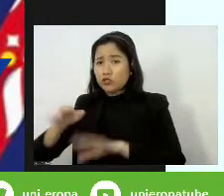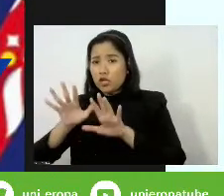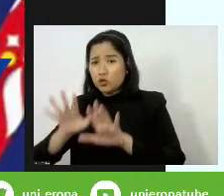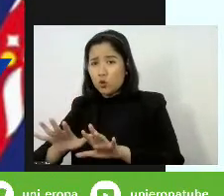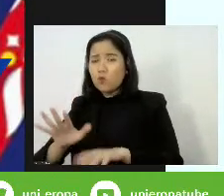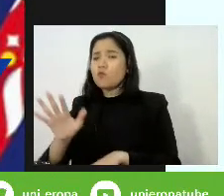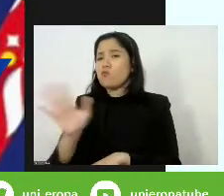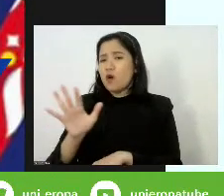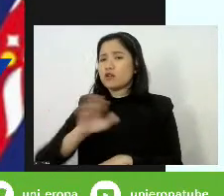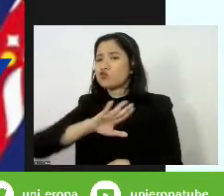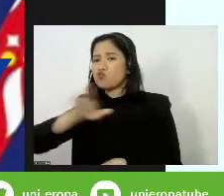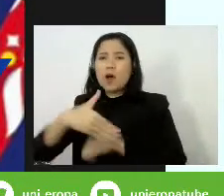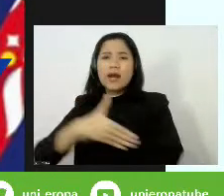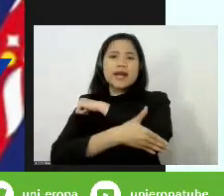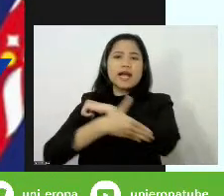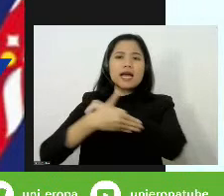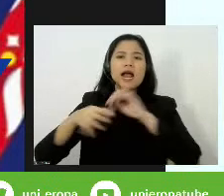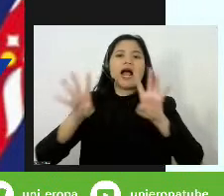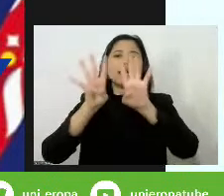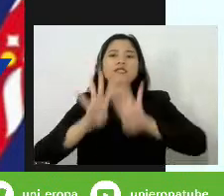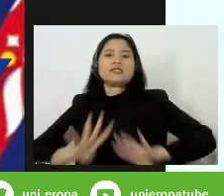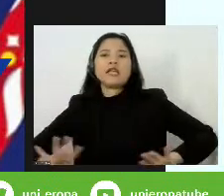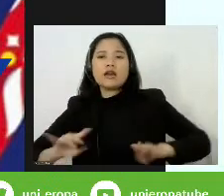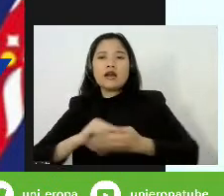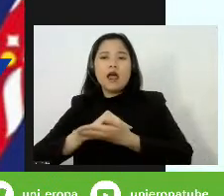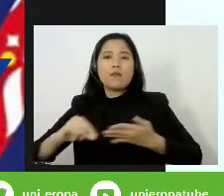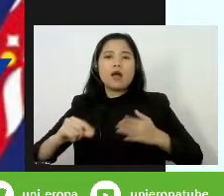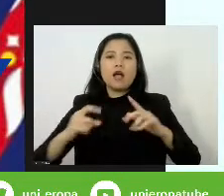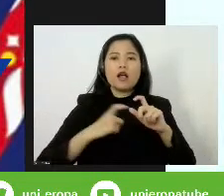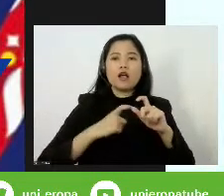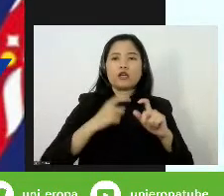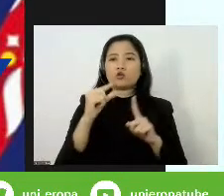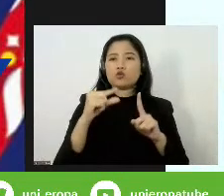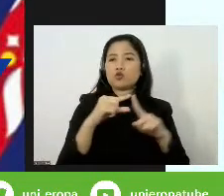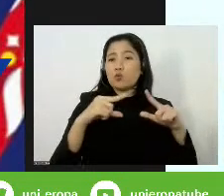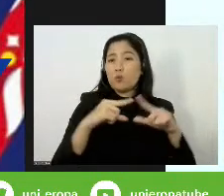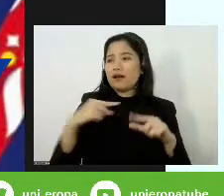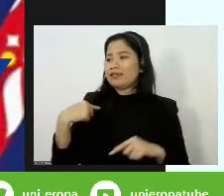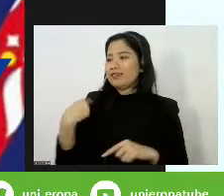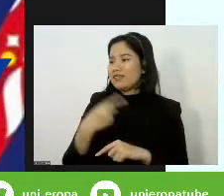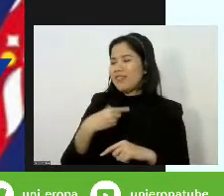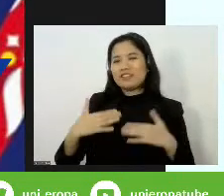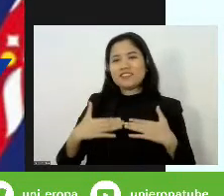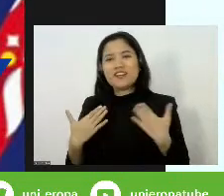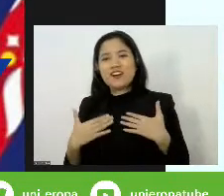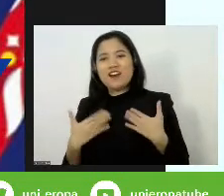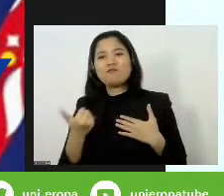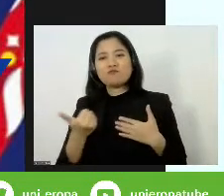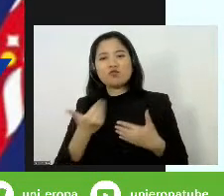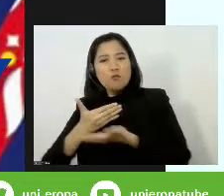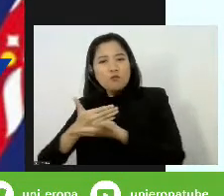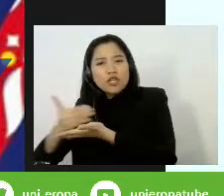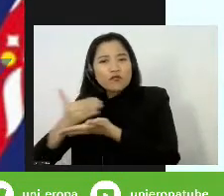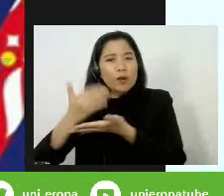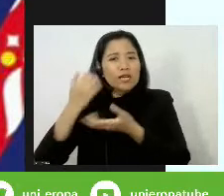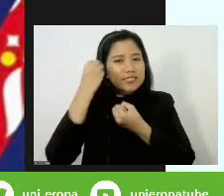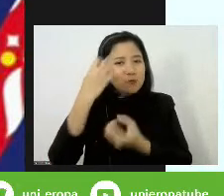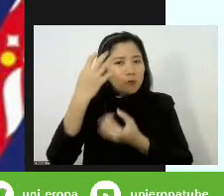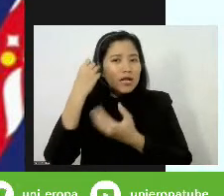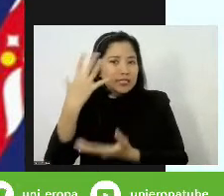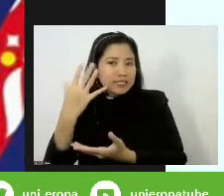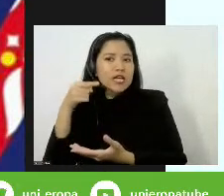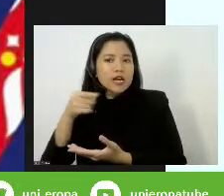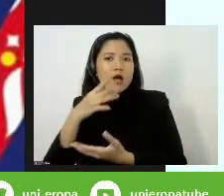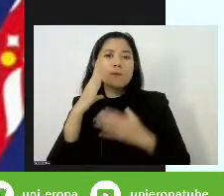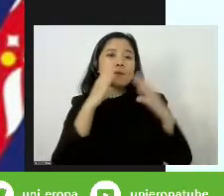the Indonesia information about us step padi dewasa